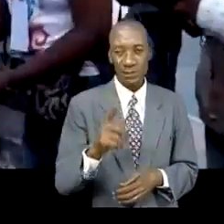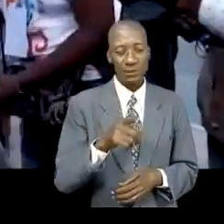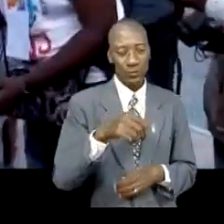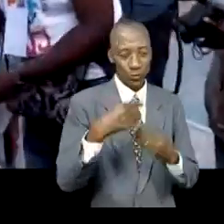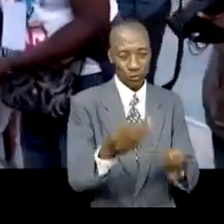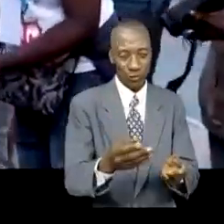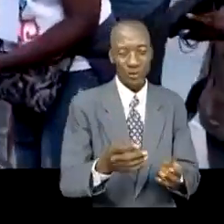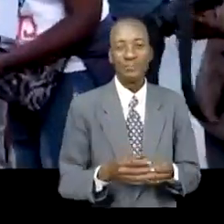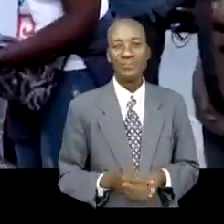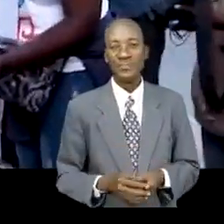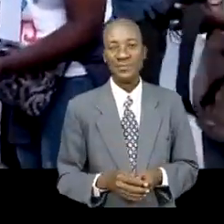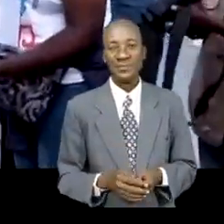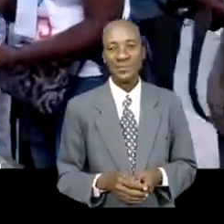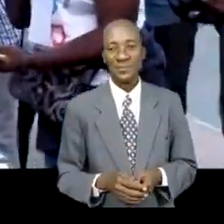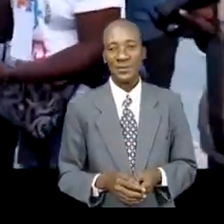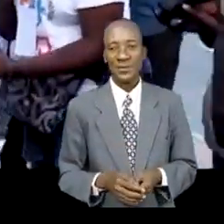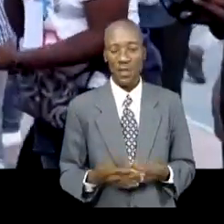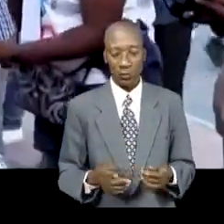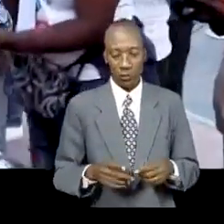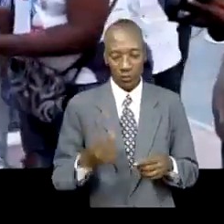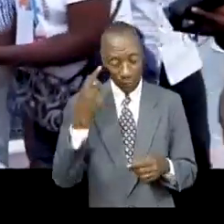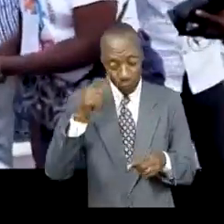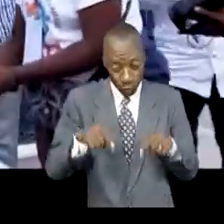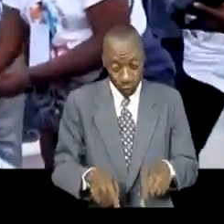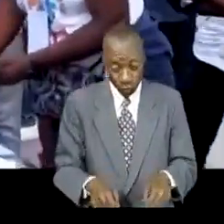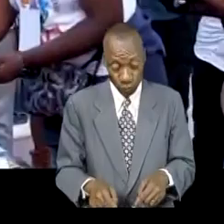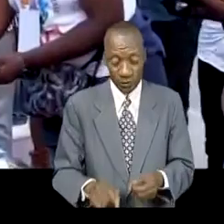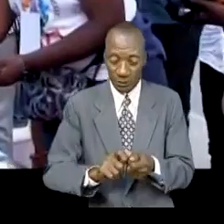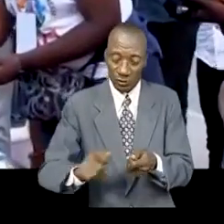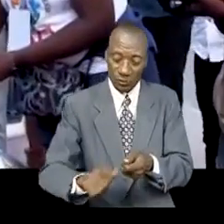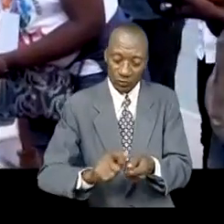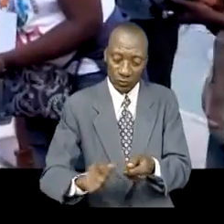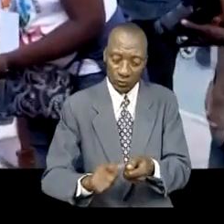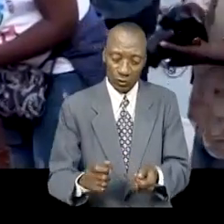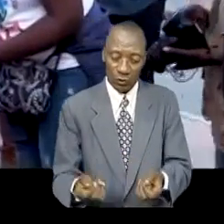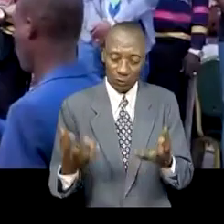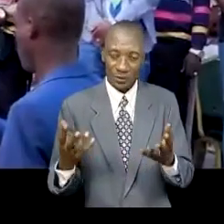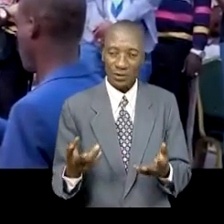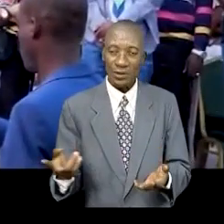après comptabilité. Rien que pour cette cérémonie, il a été récolté